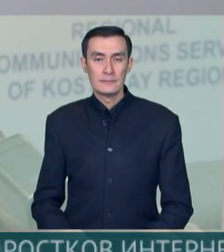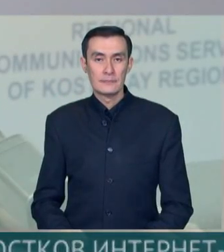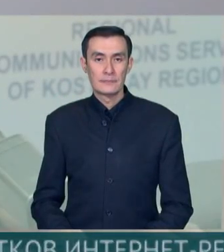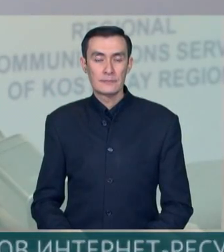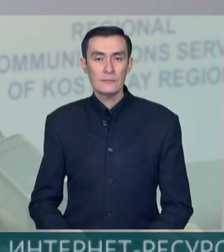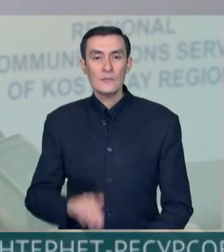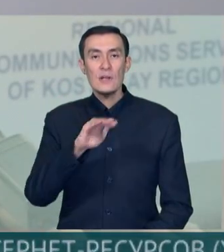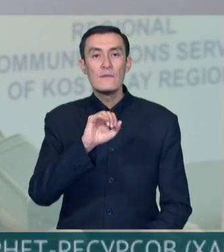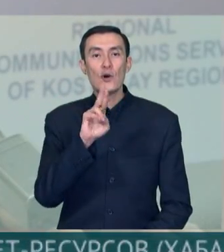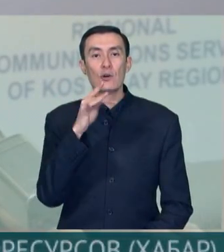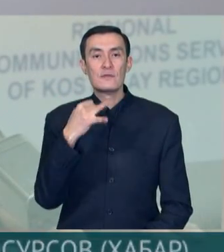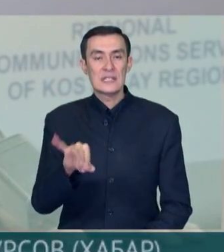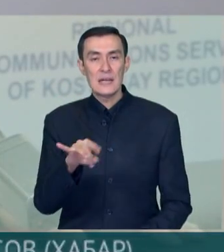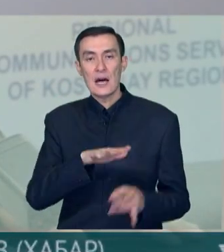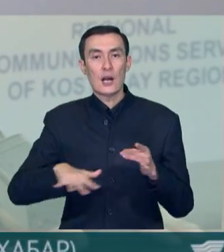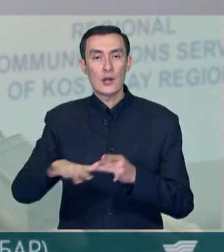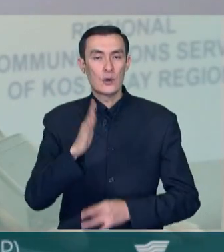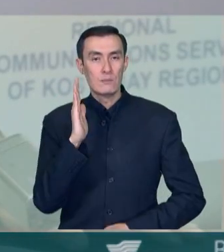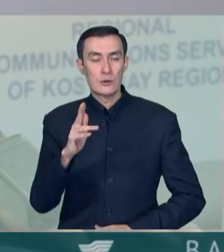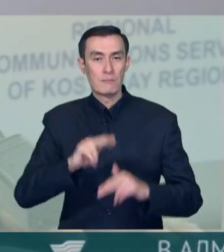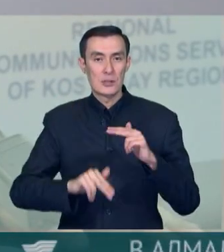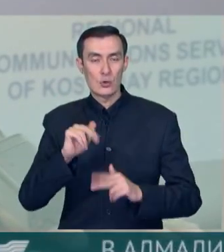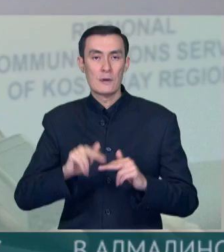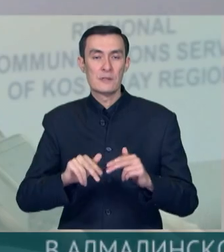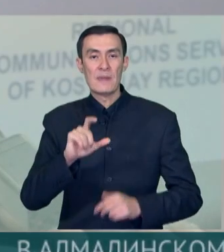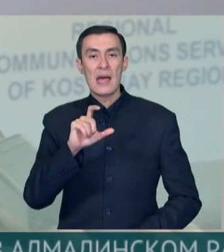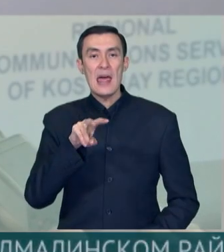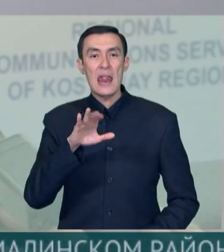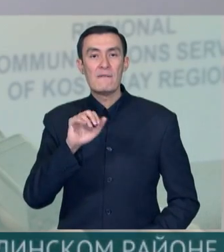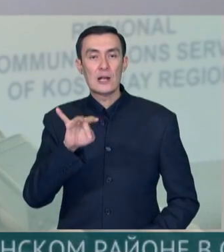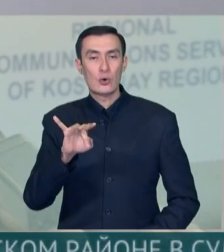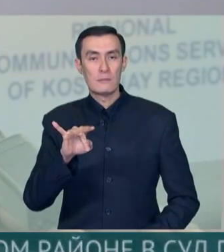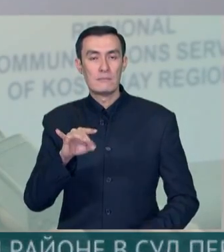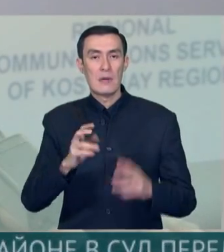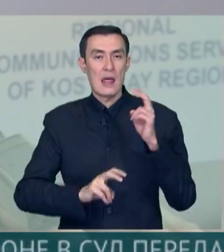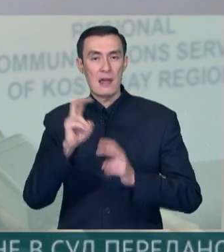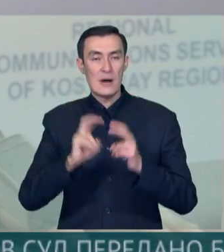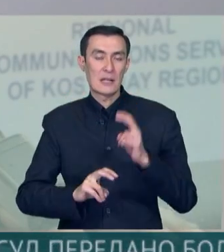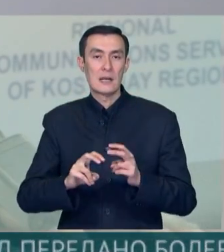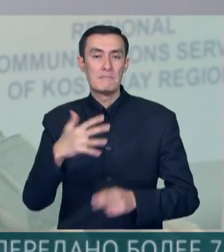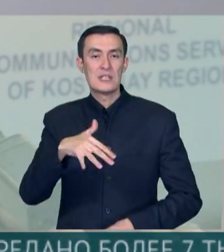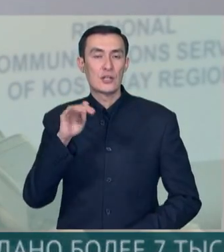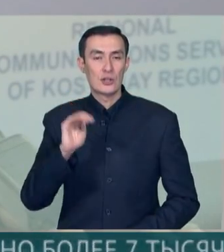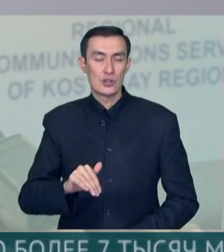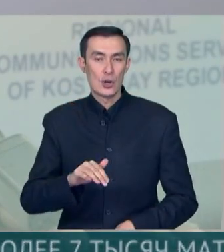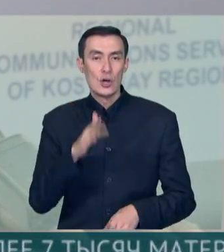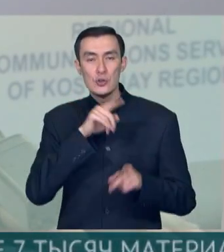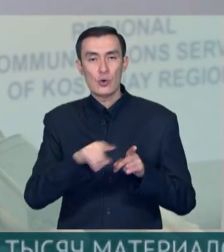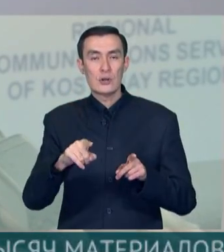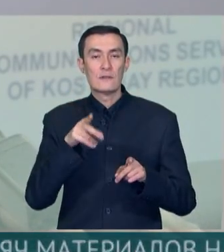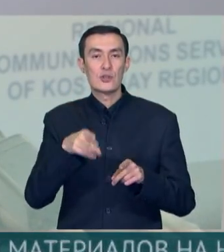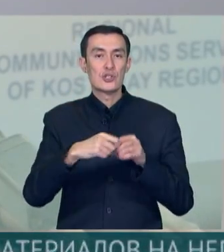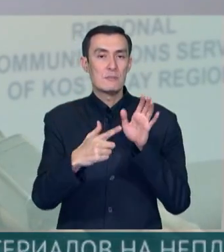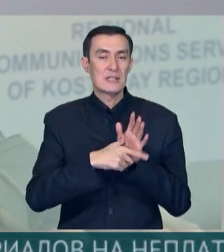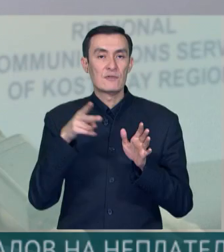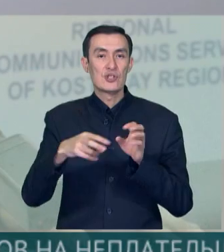В Федоровском районе будет построен элеватор на 50 тысяч. Он срок реализации 18-19 годы.